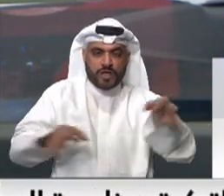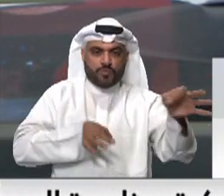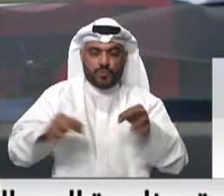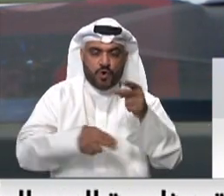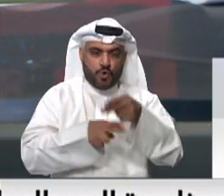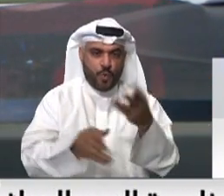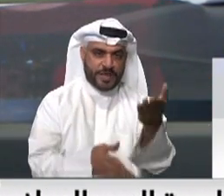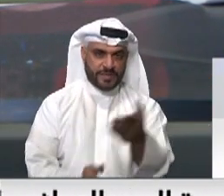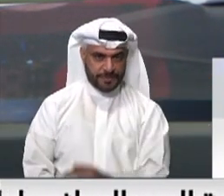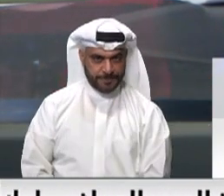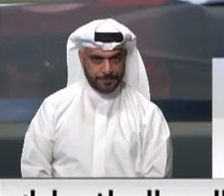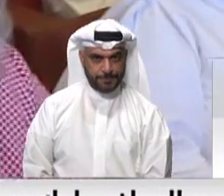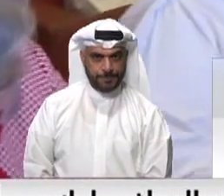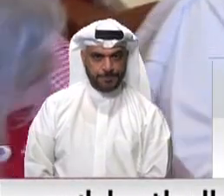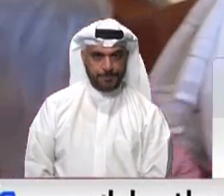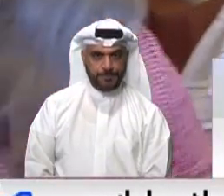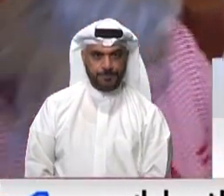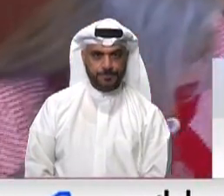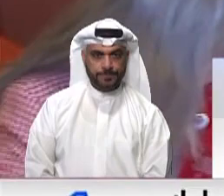والمهندسات.